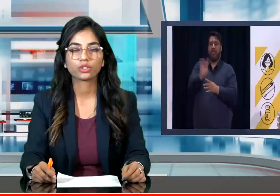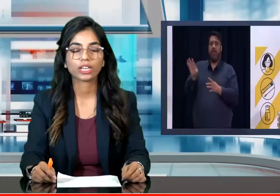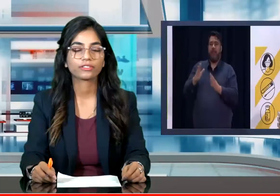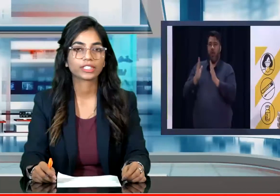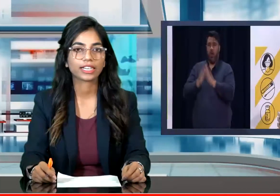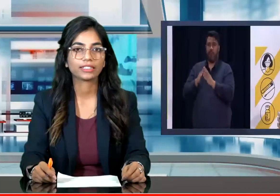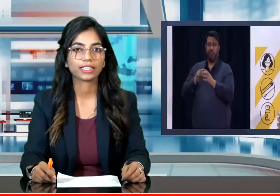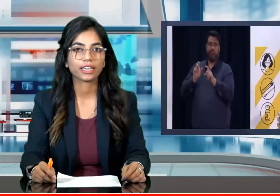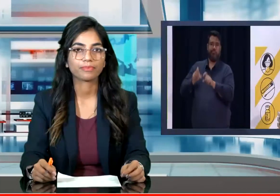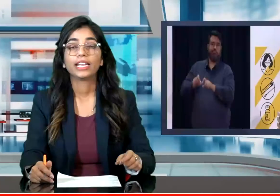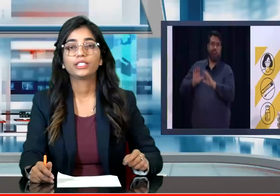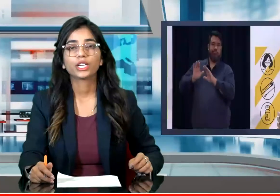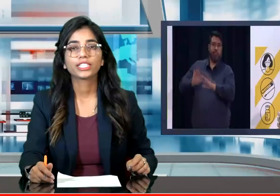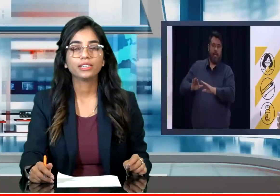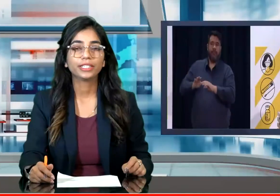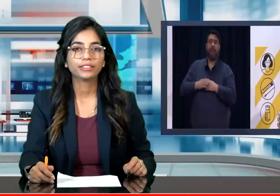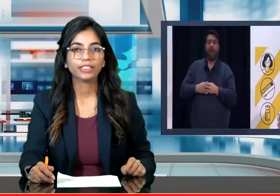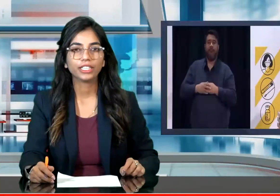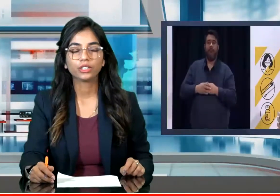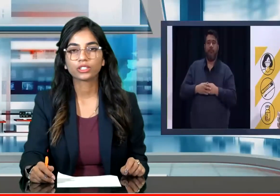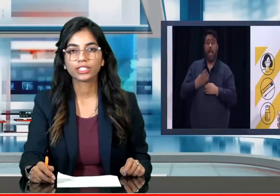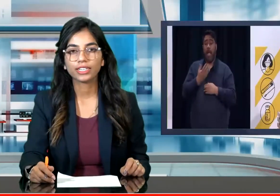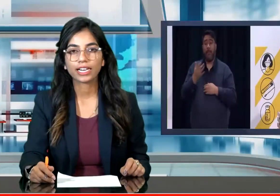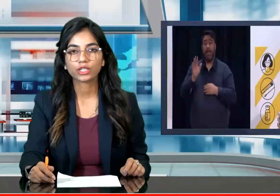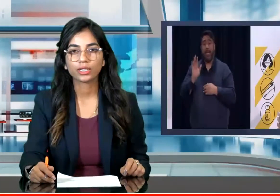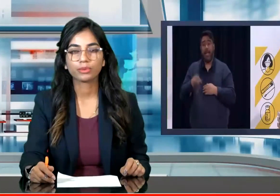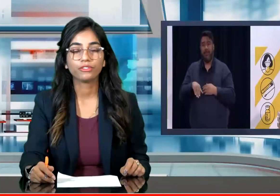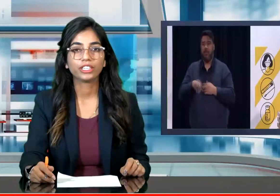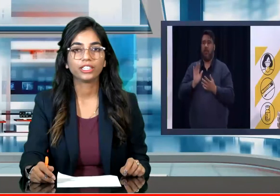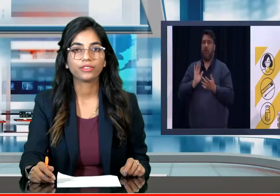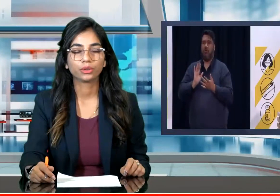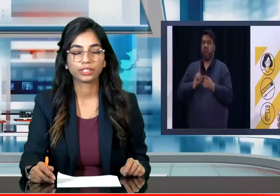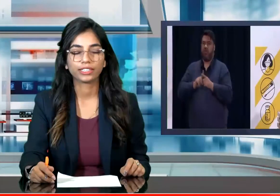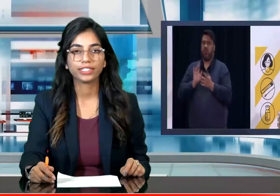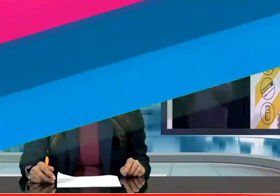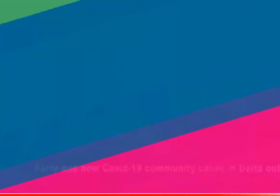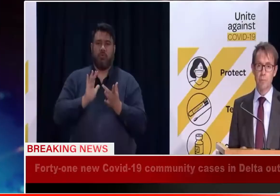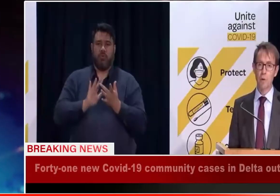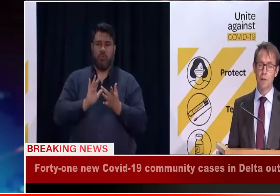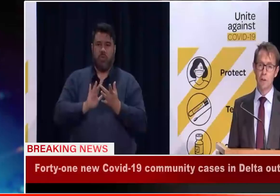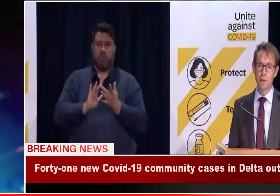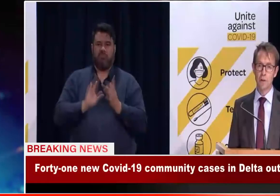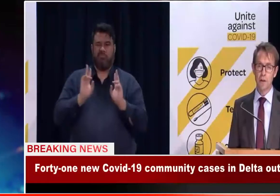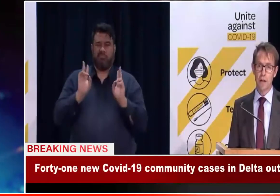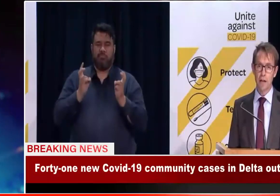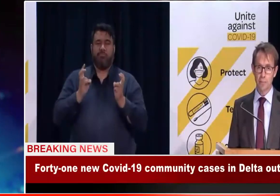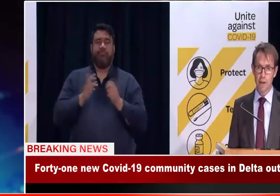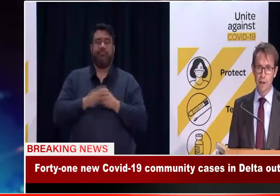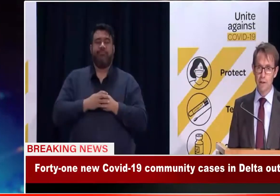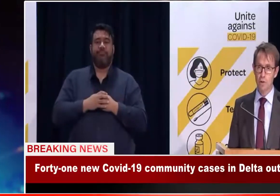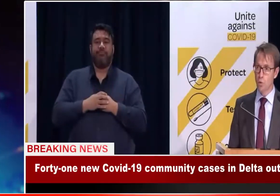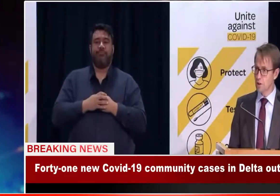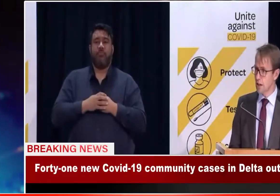ਦੇ ਵਿੱਚ ਟ੍ਰਾਂਸਫਰ ਕਰ ਦਿੱਤਾ ਗਿਆ ਇਸ ਦੀ ਜਾਣਕਾਰੀ ਵੀ ਇੱਥੇ ਦਿੱਤੀ ਡਾਕਟਰ ਐਸ਼ਲੇ ਬਲੂਮਫੀਲਡ ਦੇ ਵੱਲੋਂ ਦਿੱਤੀ ਗਈ ਹੈ ਉਹਨਾਂ ਮੁਤਾਬਕ ਜ਼ਿਆਦਾਤਰ ਕੇਸ